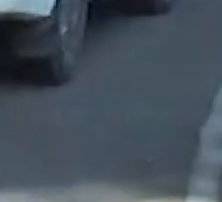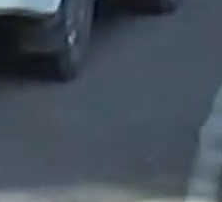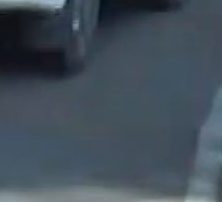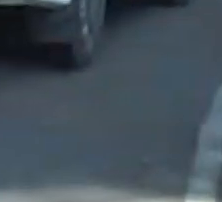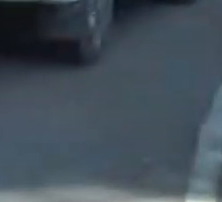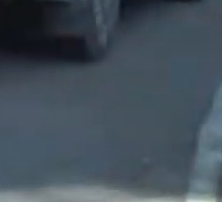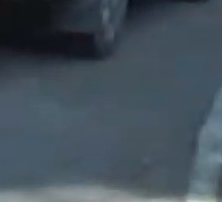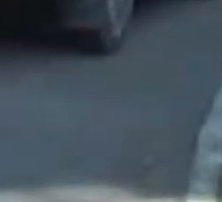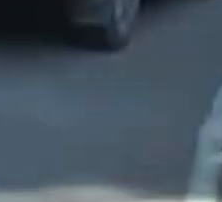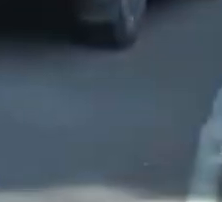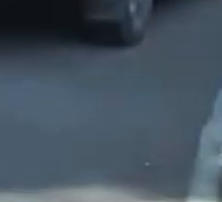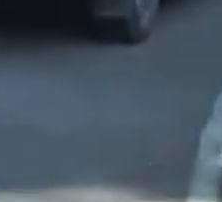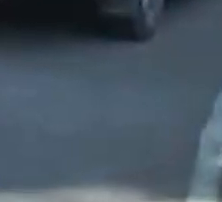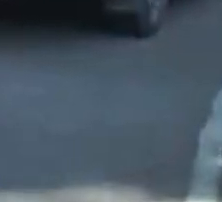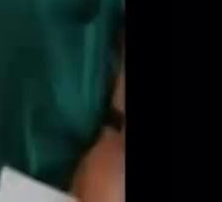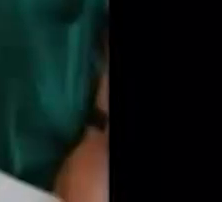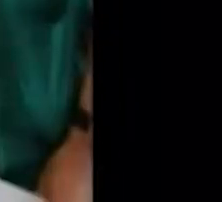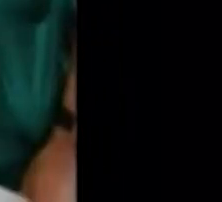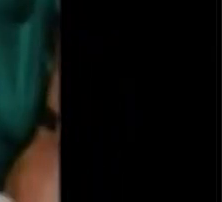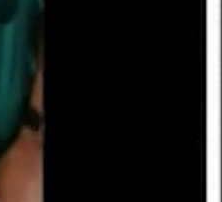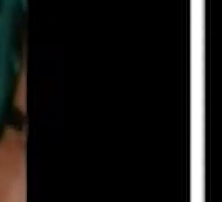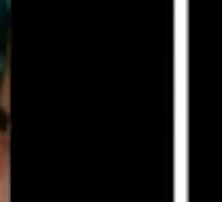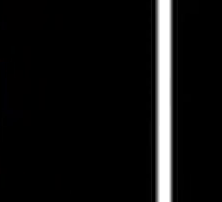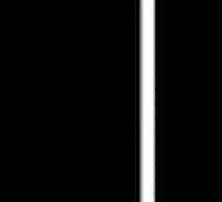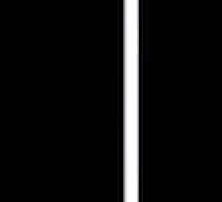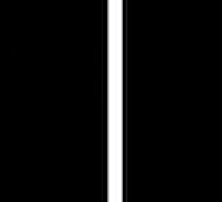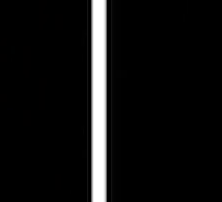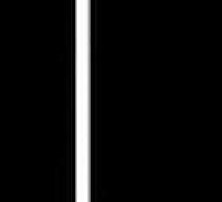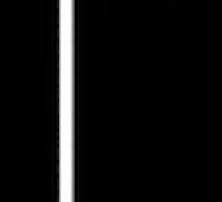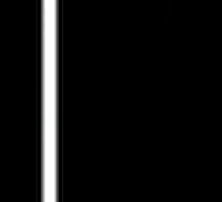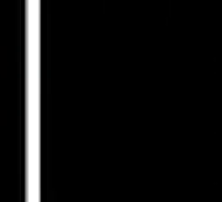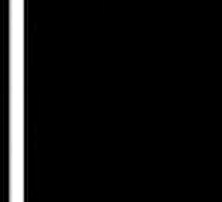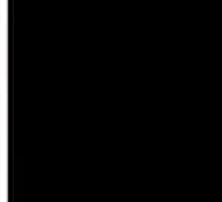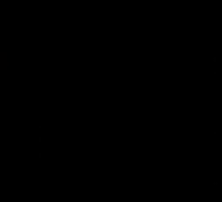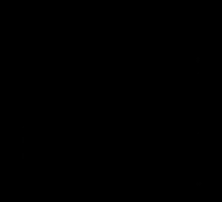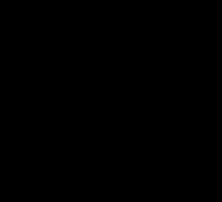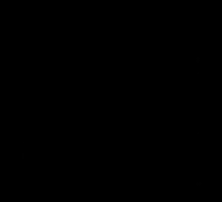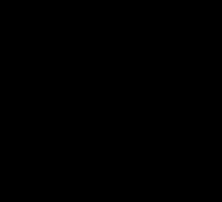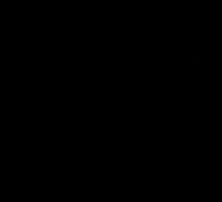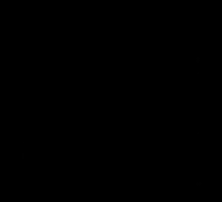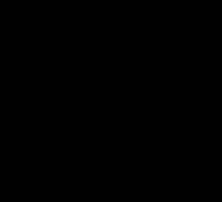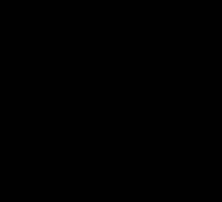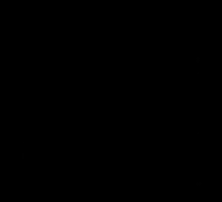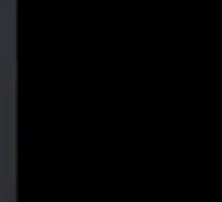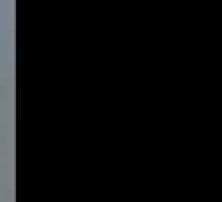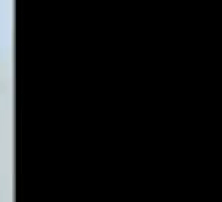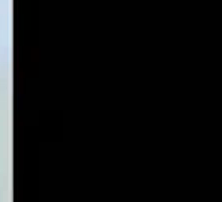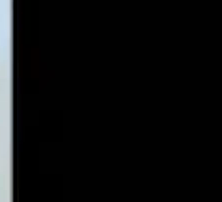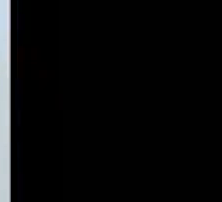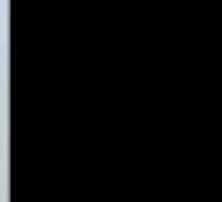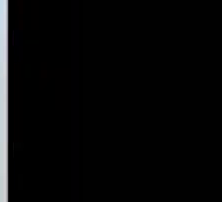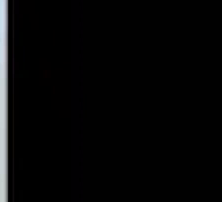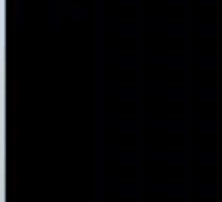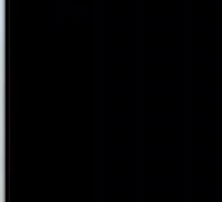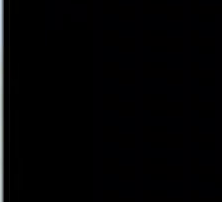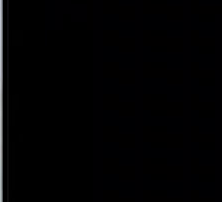pasca dinyatakan positif COVID-19. Selama berdinas, Dr. Miftah bertugas di instalasi gawat darurat IGD Rumah Sakit Dr. Sutomo